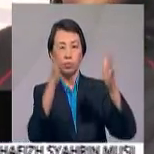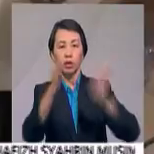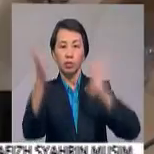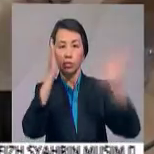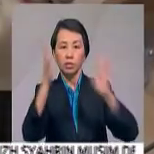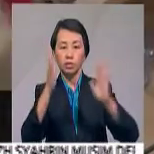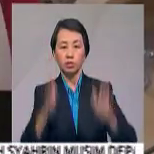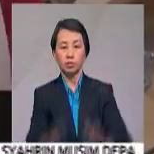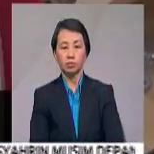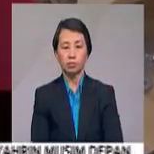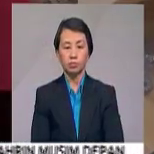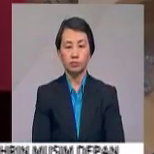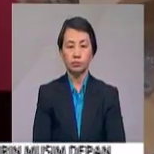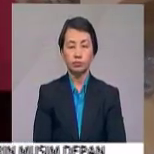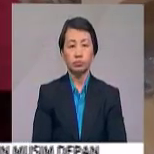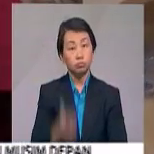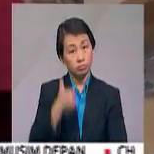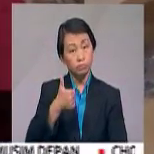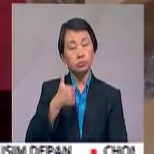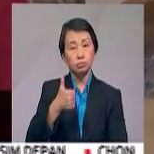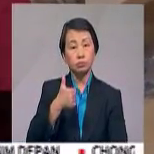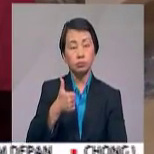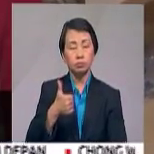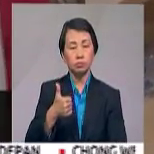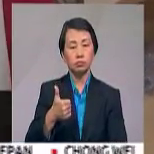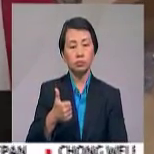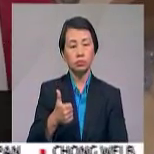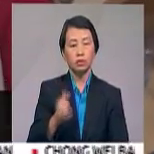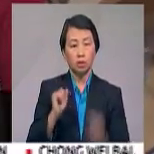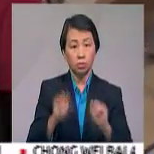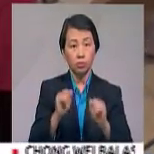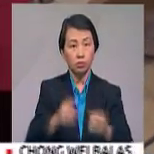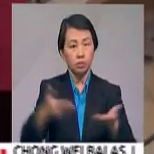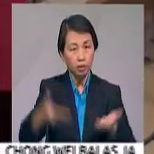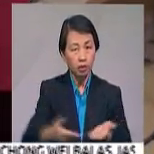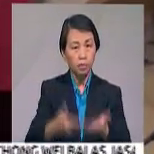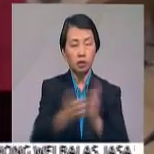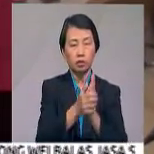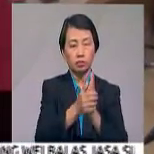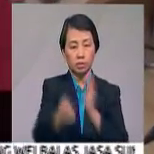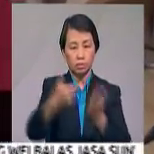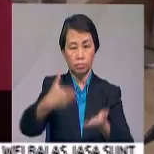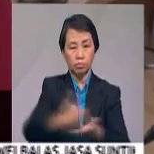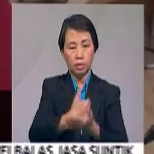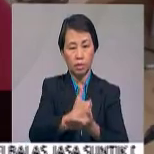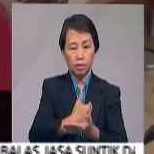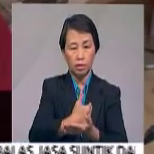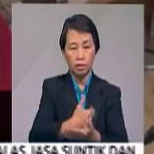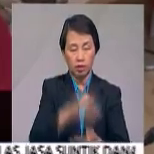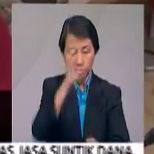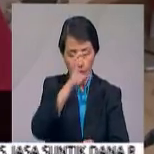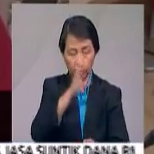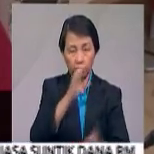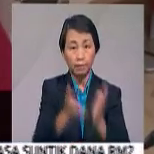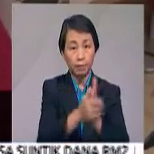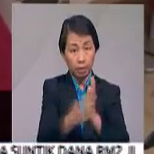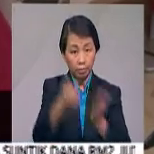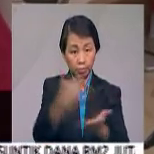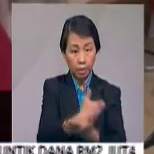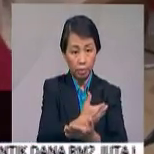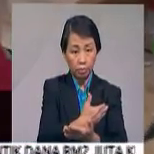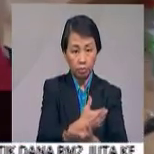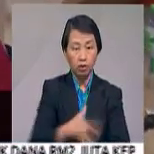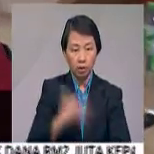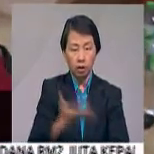lah. Baguslah. At least dapat memperkenalkan lagi bakat baru. Okay, cungkit lagi bakat baru. Lepas tu dia